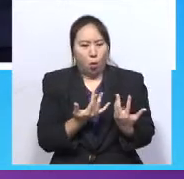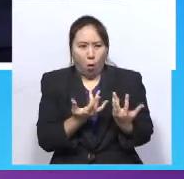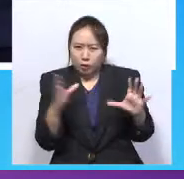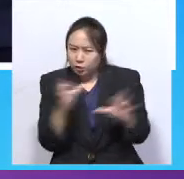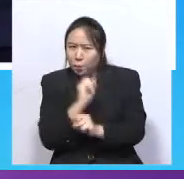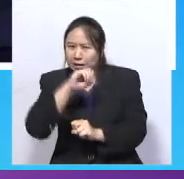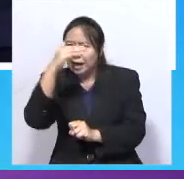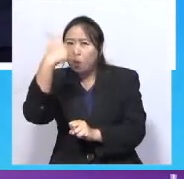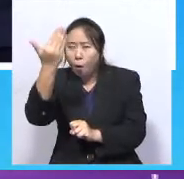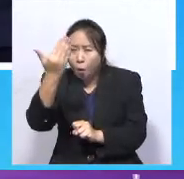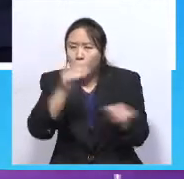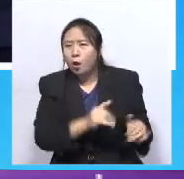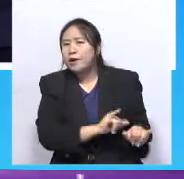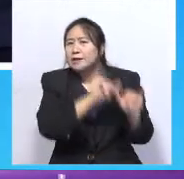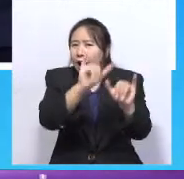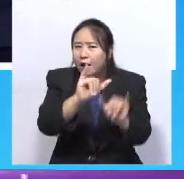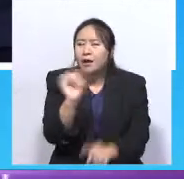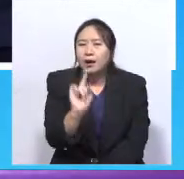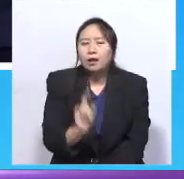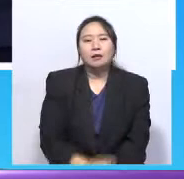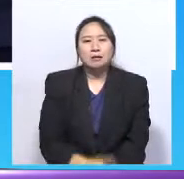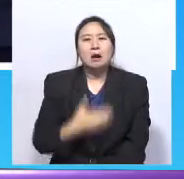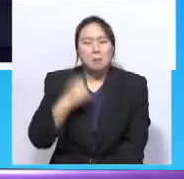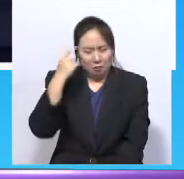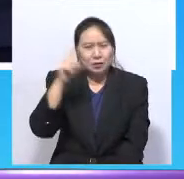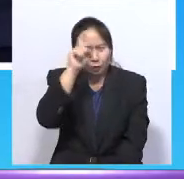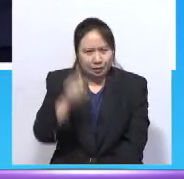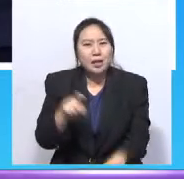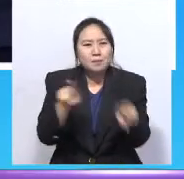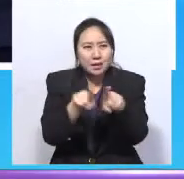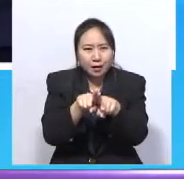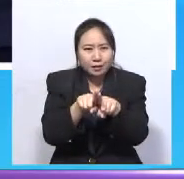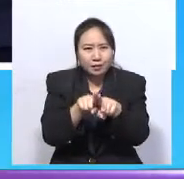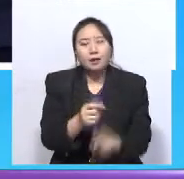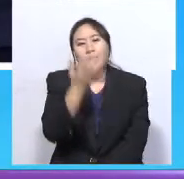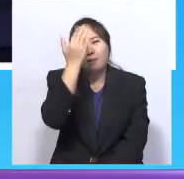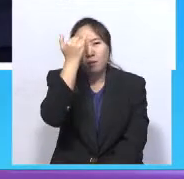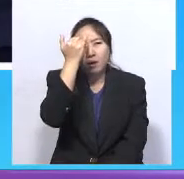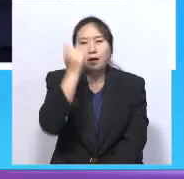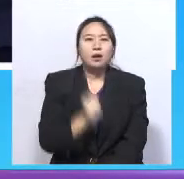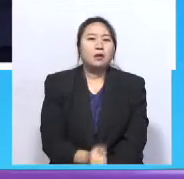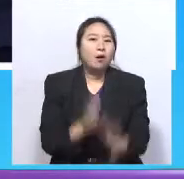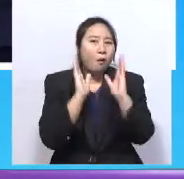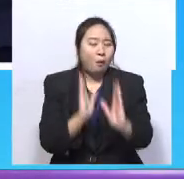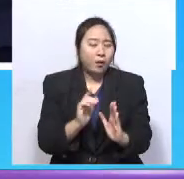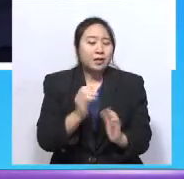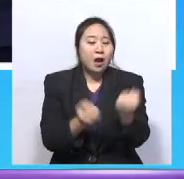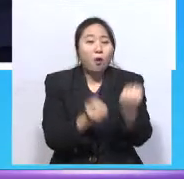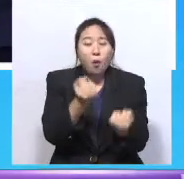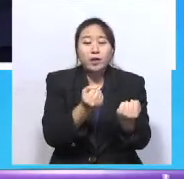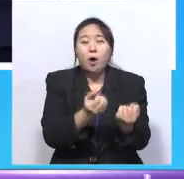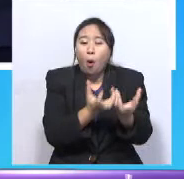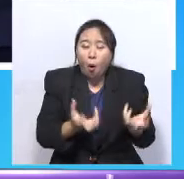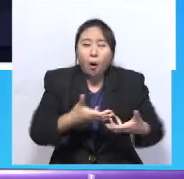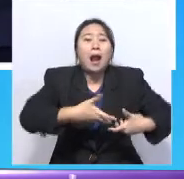า ก็ต้องเป็นก็ผมก็สงสัยอย่างนั้นเหมือนกันคือทางฝ่ายผู้ที่เขารับสินค้าไปเขาก็เอาไ